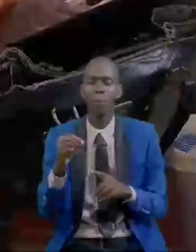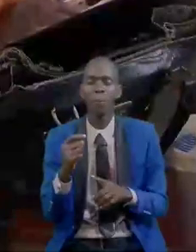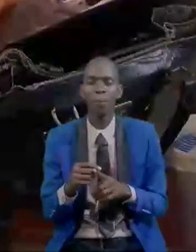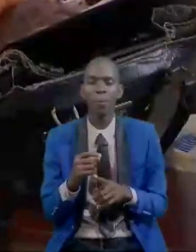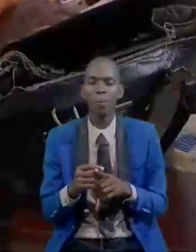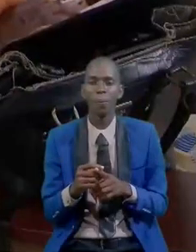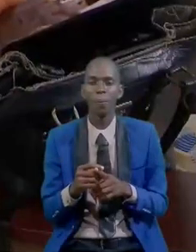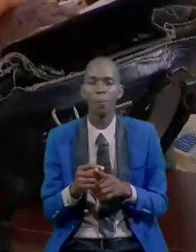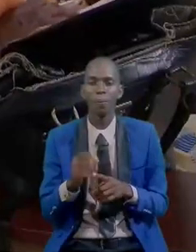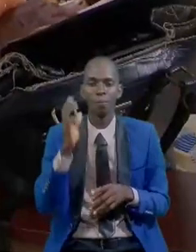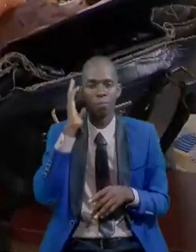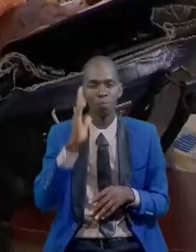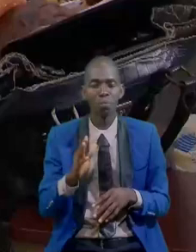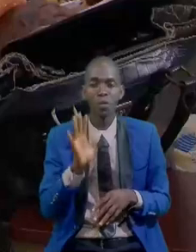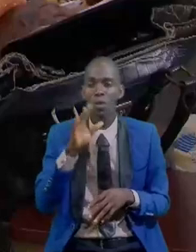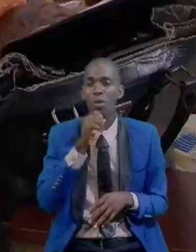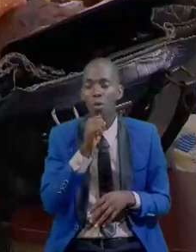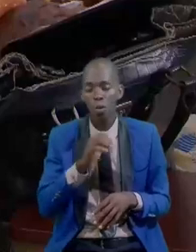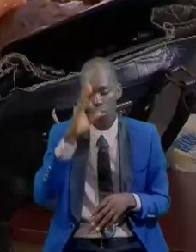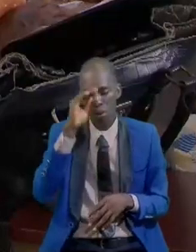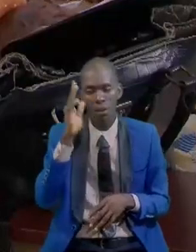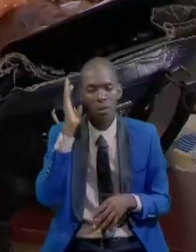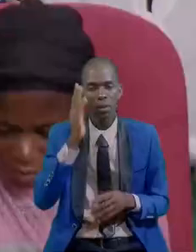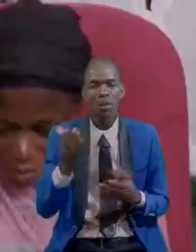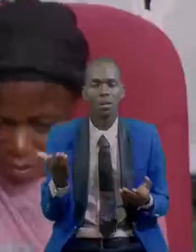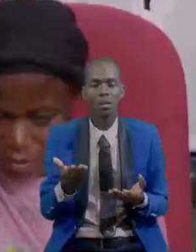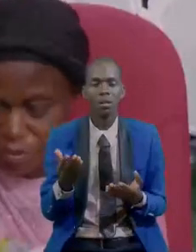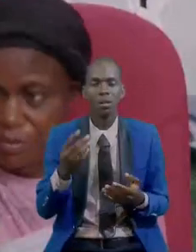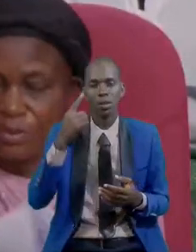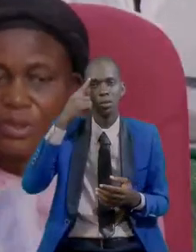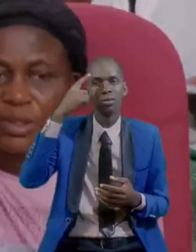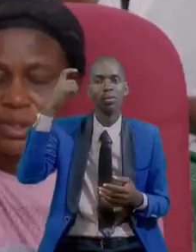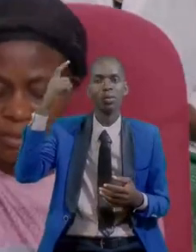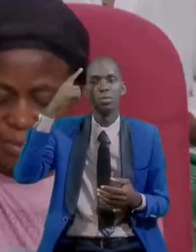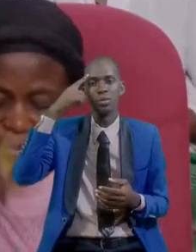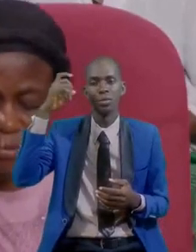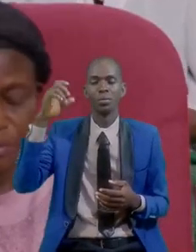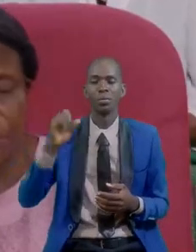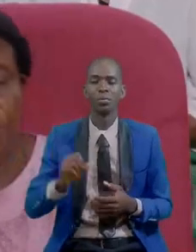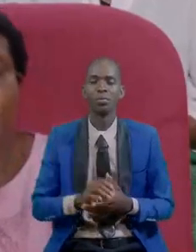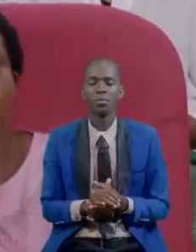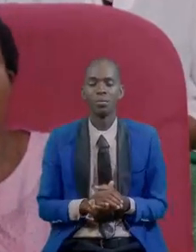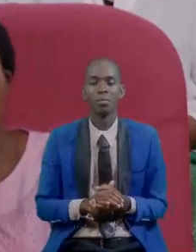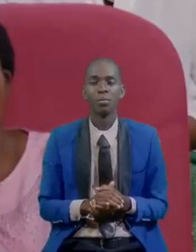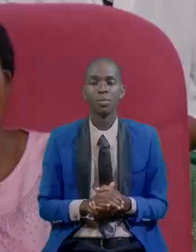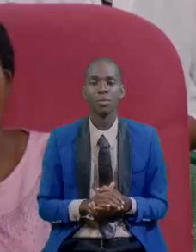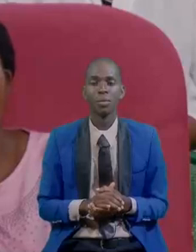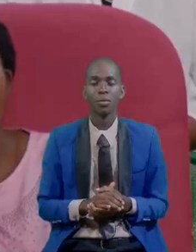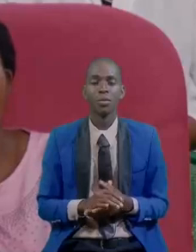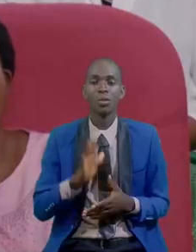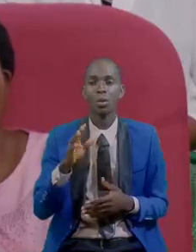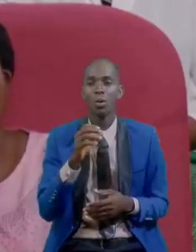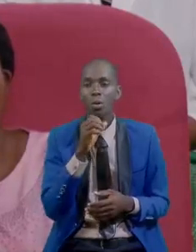Aidez-moi à répéter ces mots. Vos vieillards, répétez, non. Dites-vous,